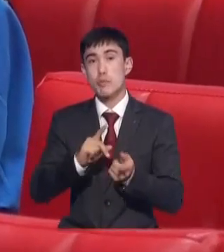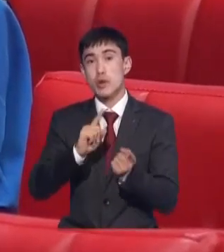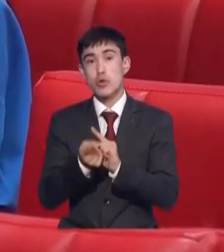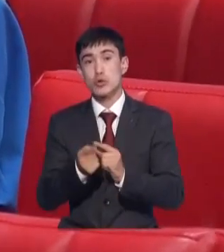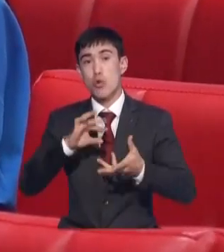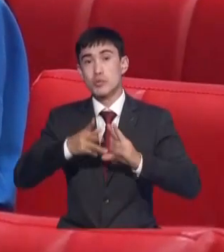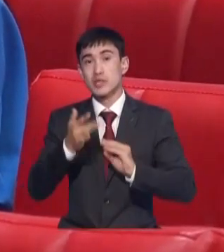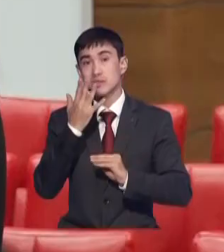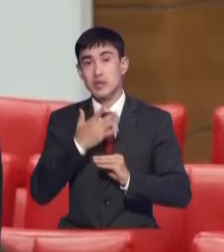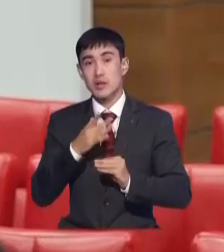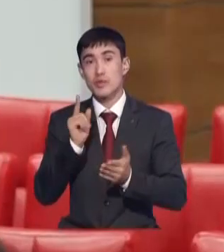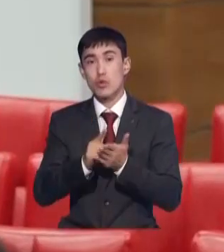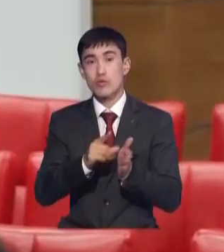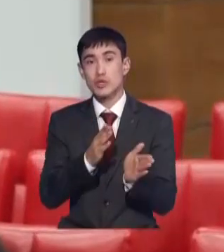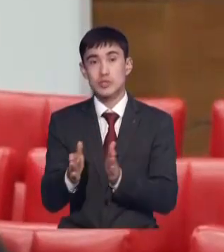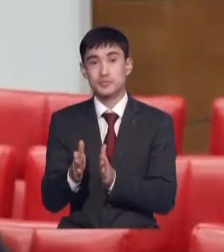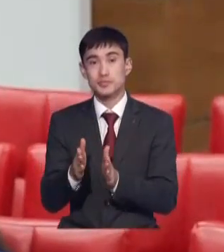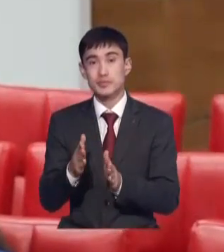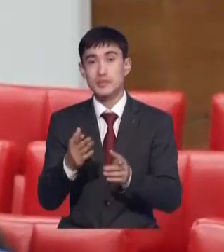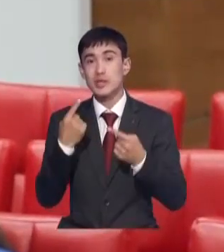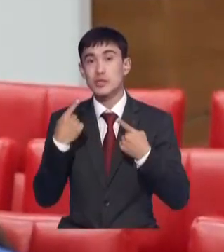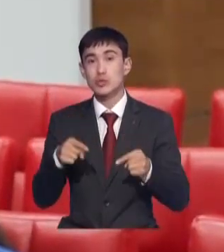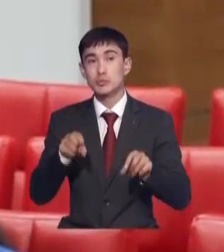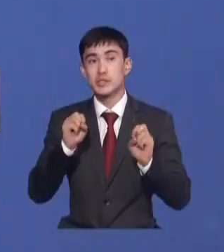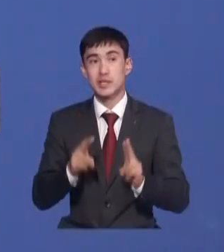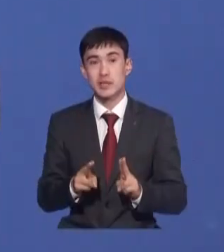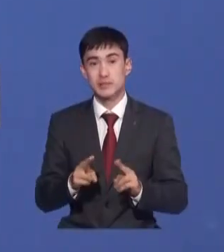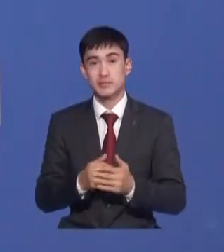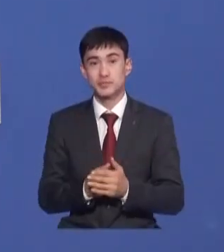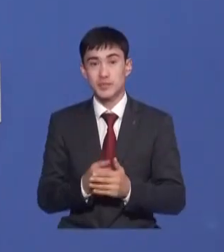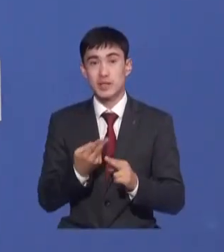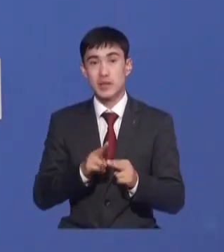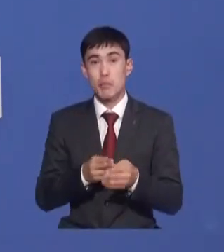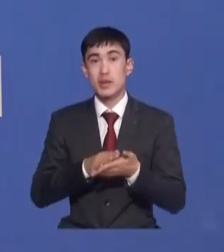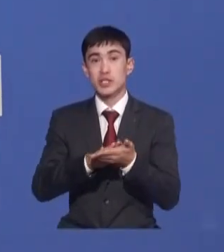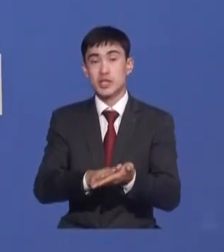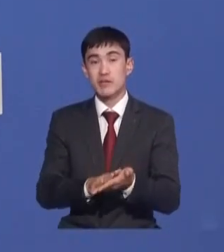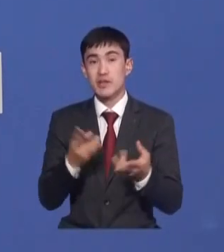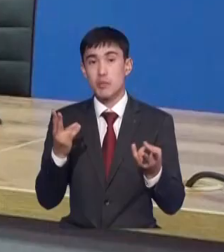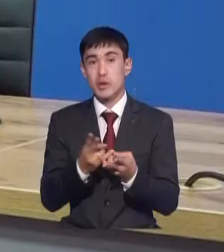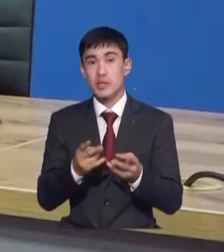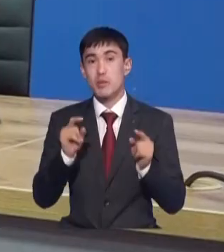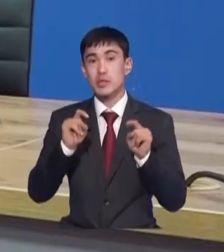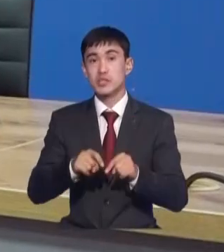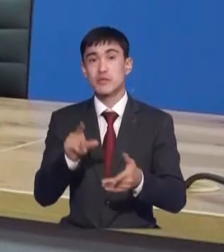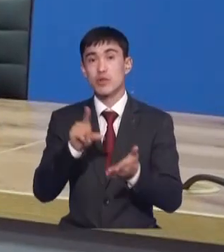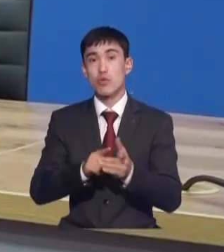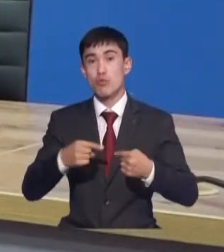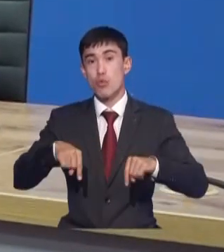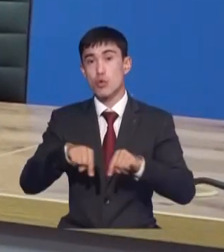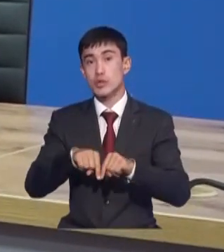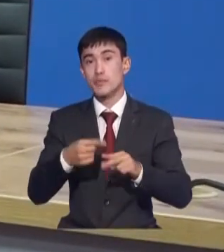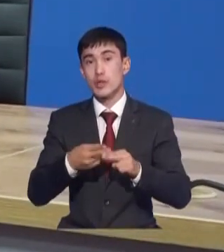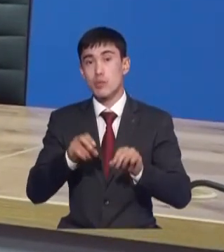переходе на общенациональный налоговый режим или иной специальный. Для подачи заявления необходимо обратиться в